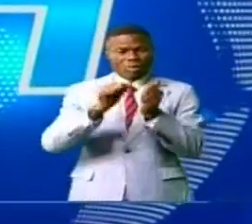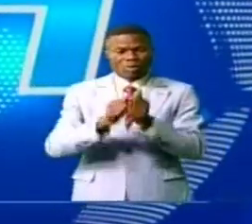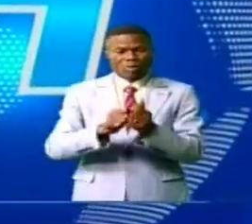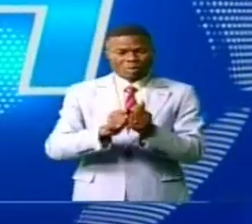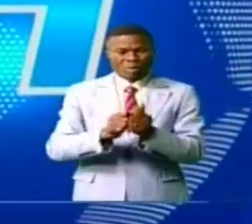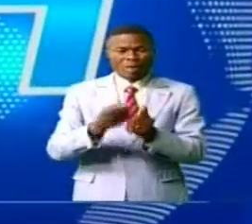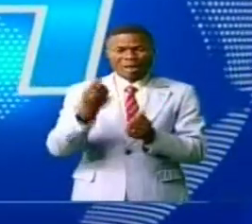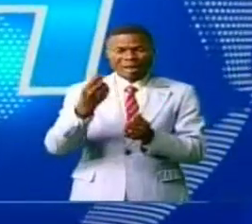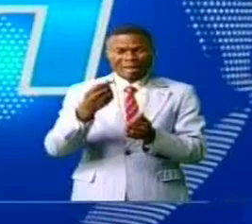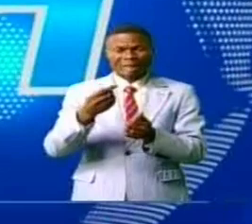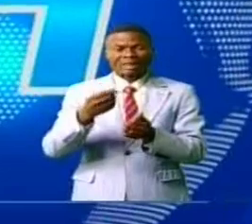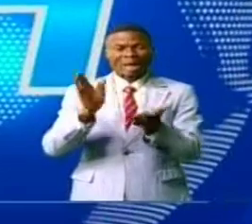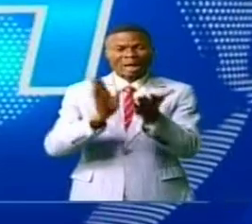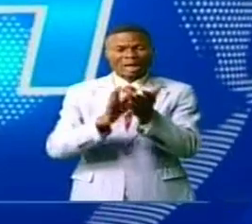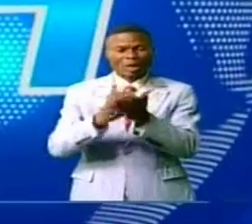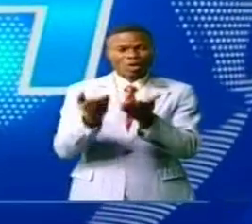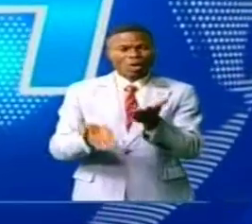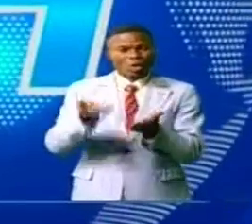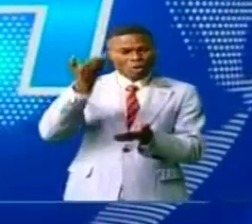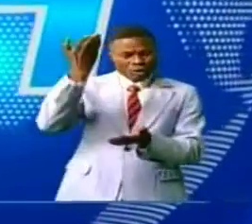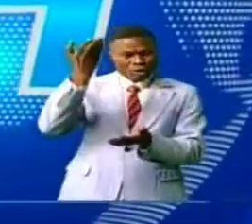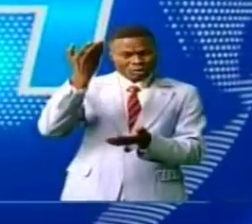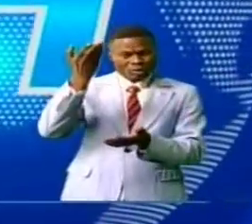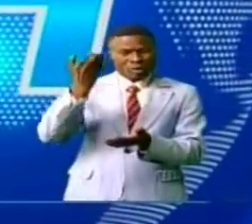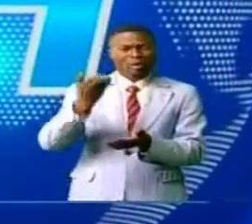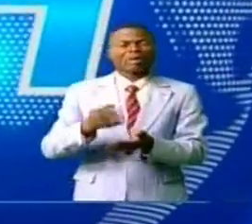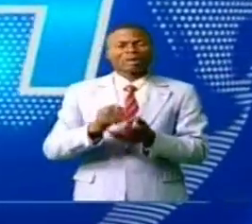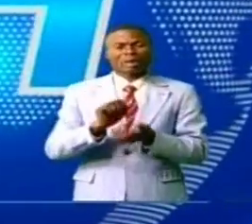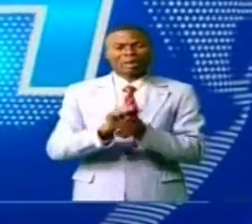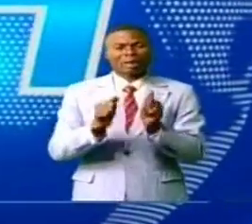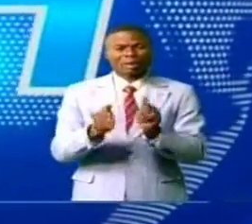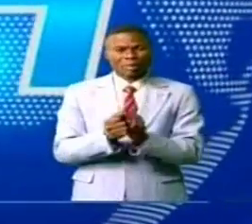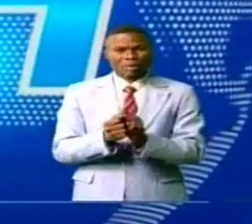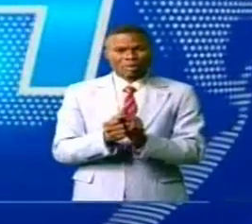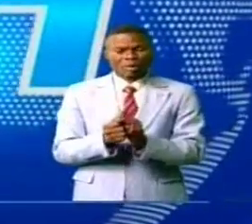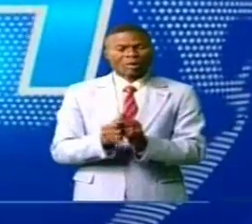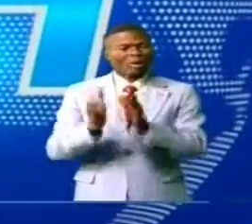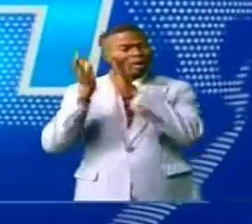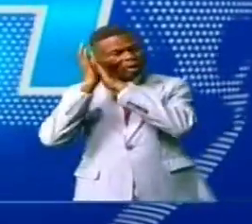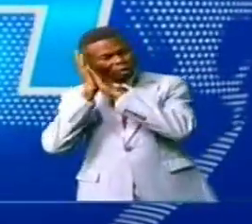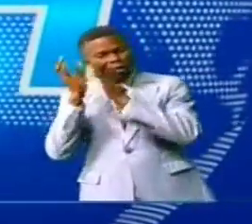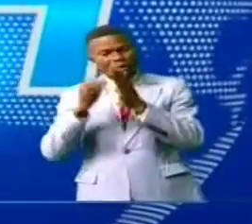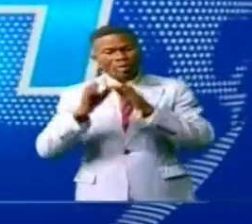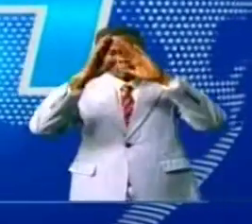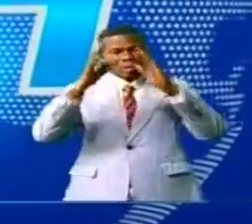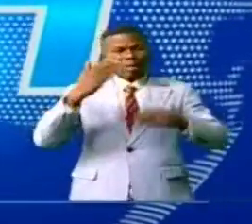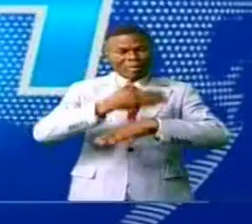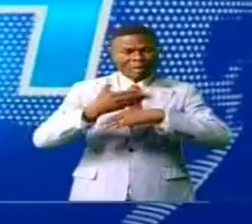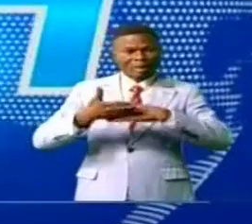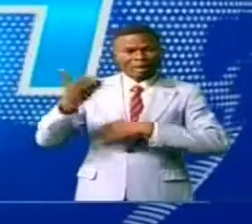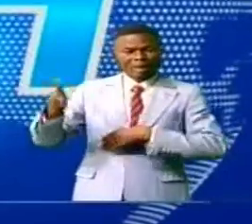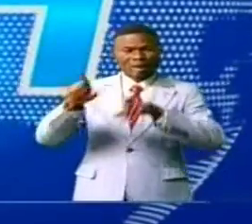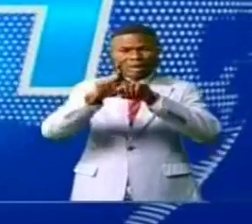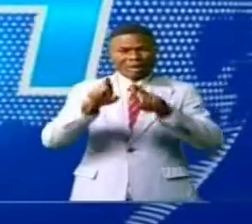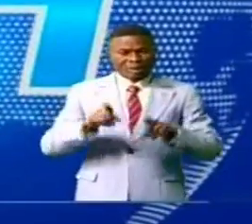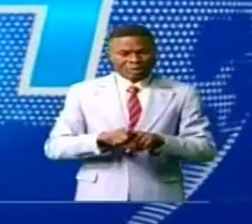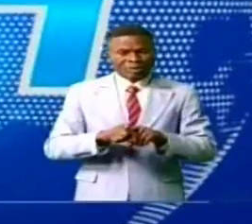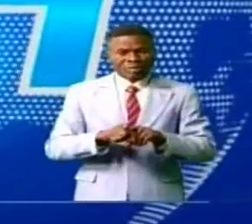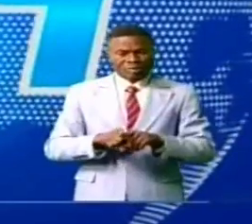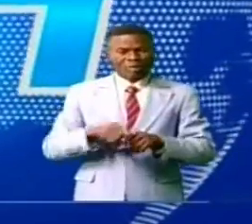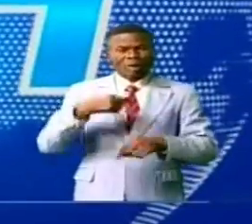l'augmentation de frais académiques, le relogement dans de homes réhabilités ainsi que la mise